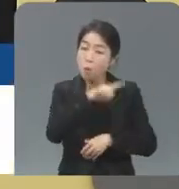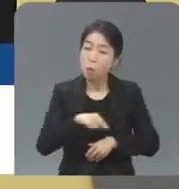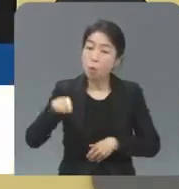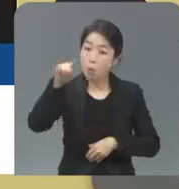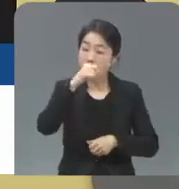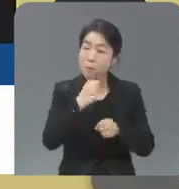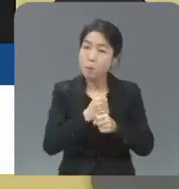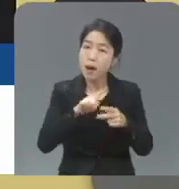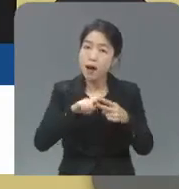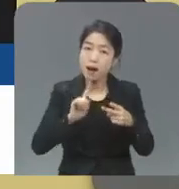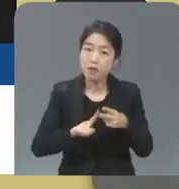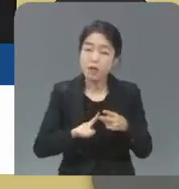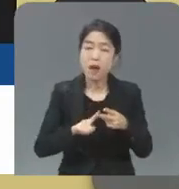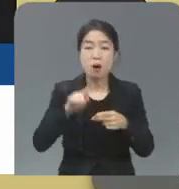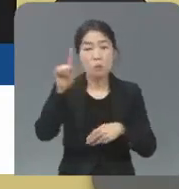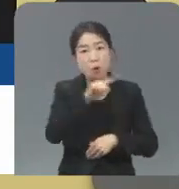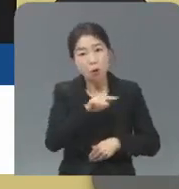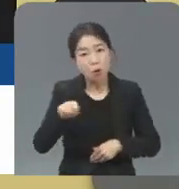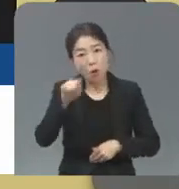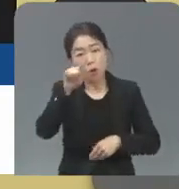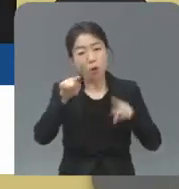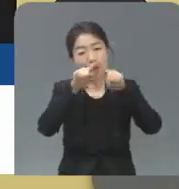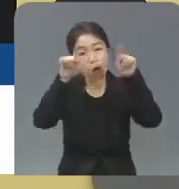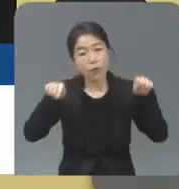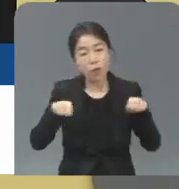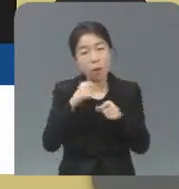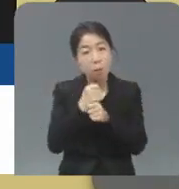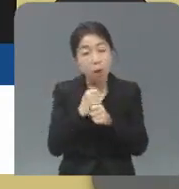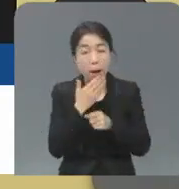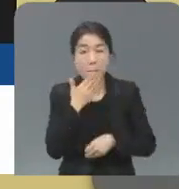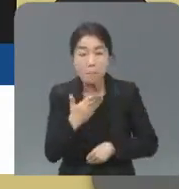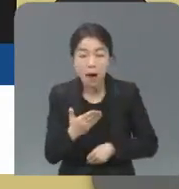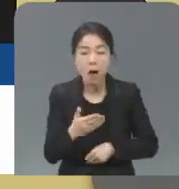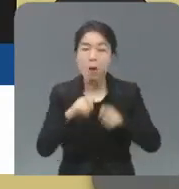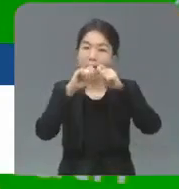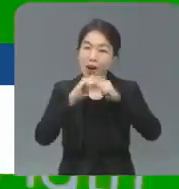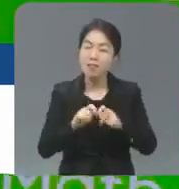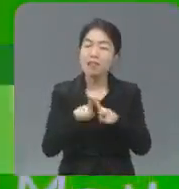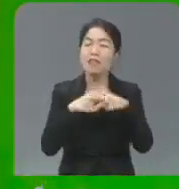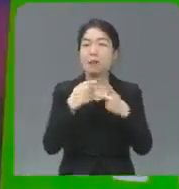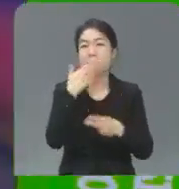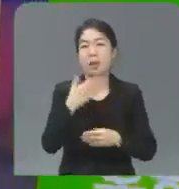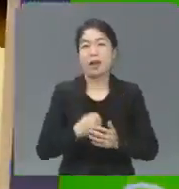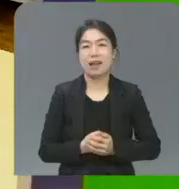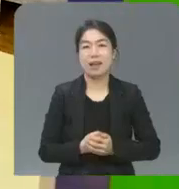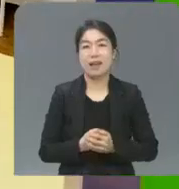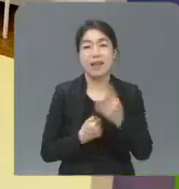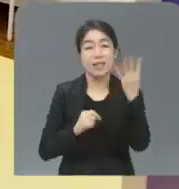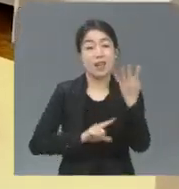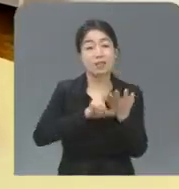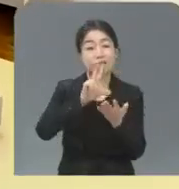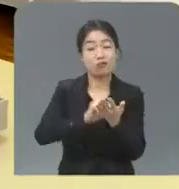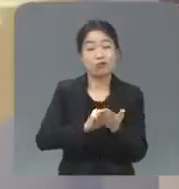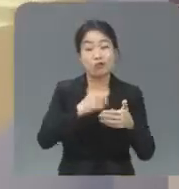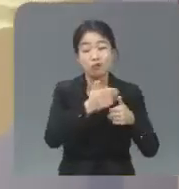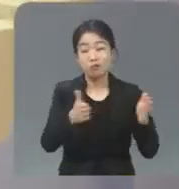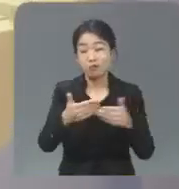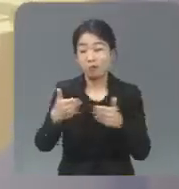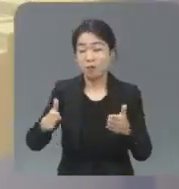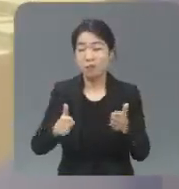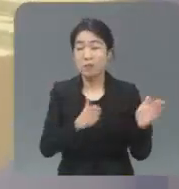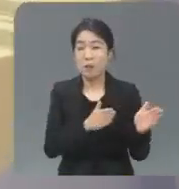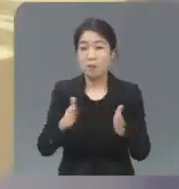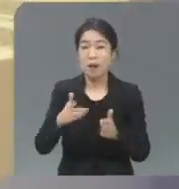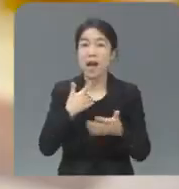만들거나 하나의 도형으로 만들 수 있는 걸 조금 더 자세히 한 것 같아요. 4개 주제의 전시관에 마련된